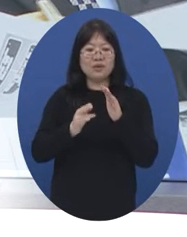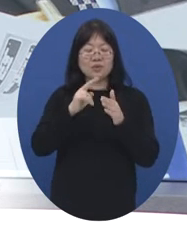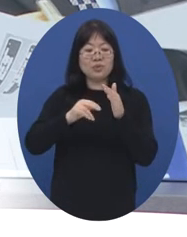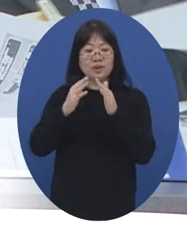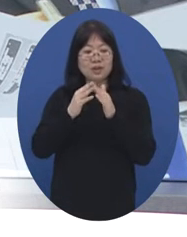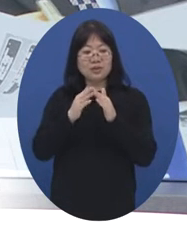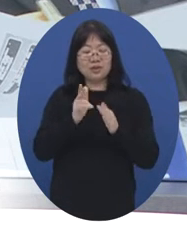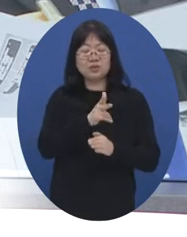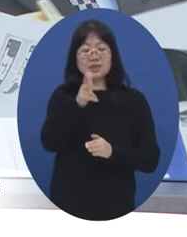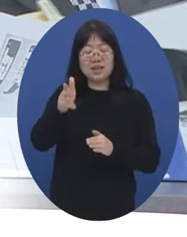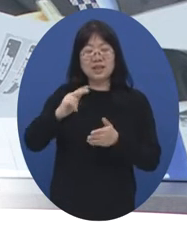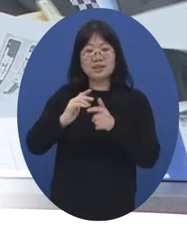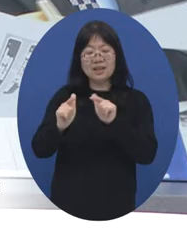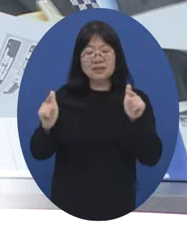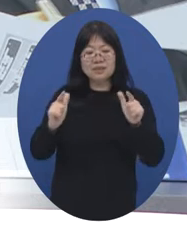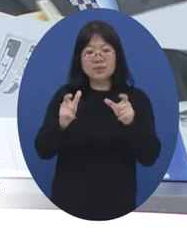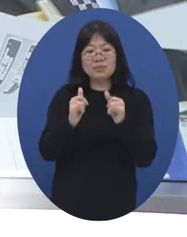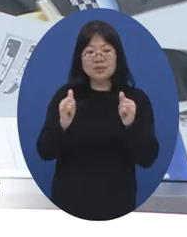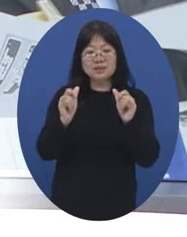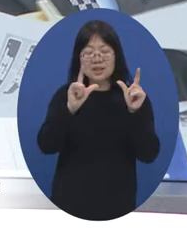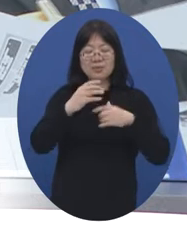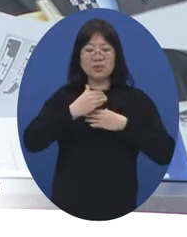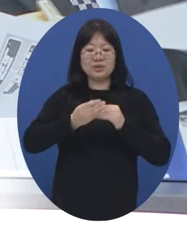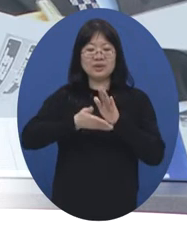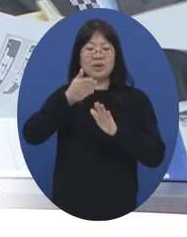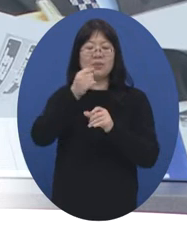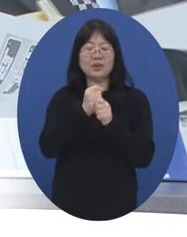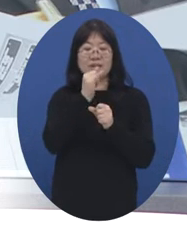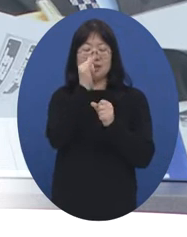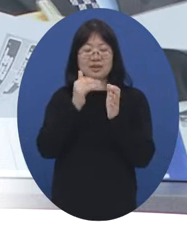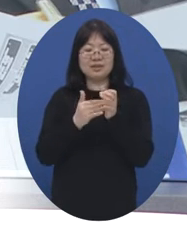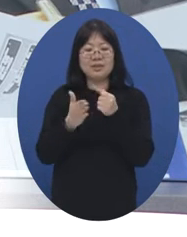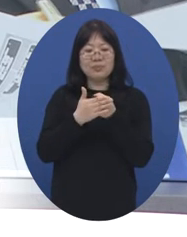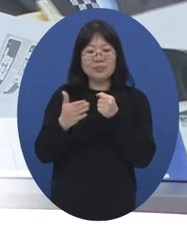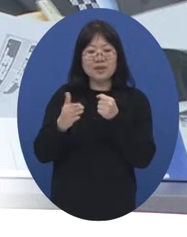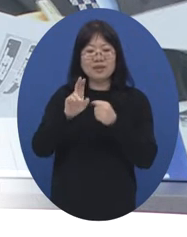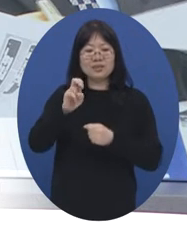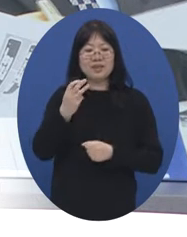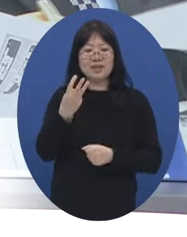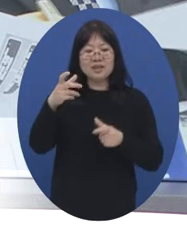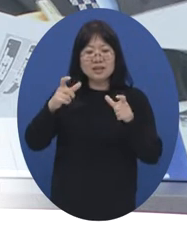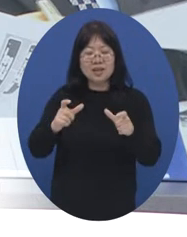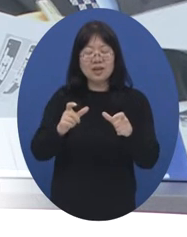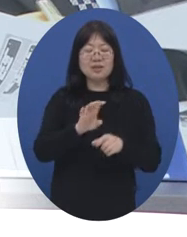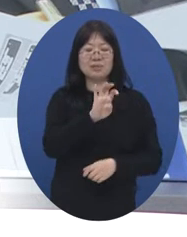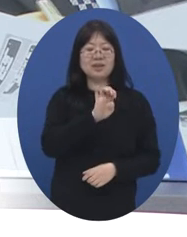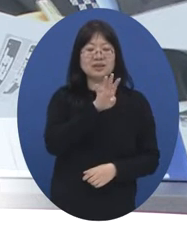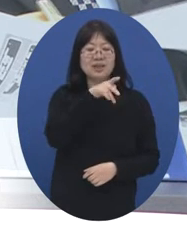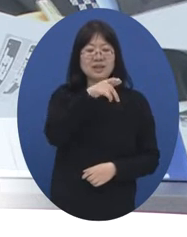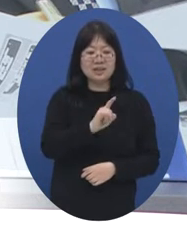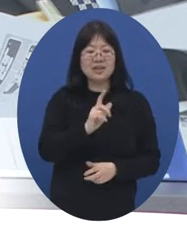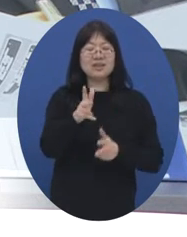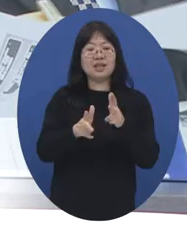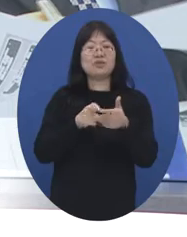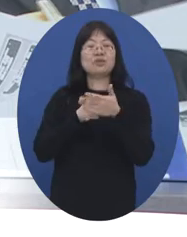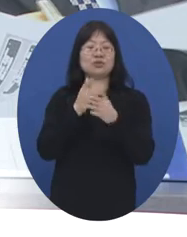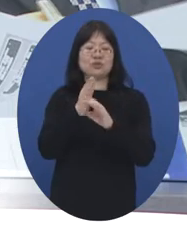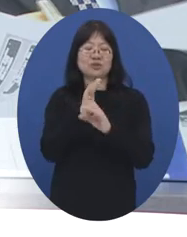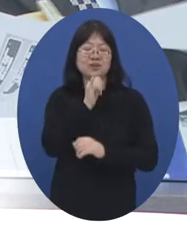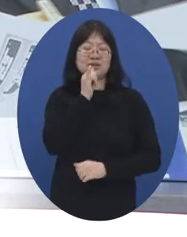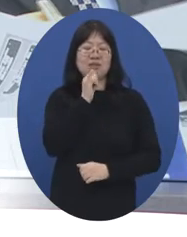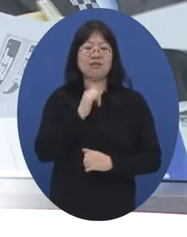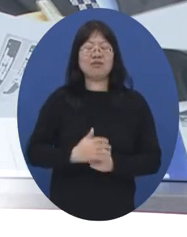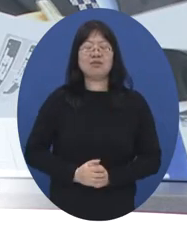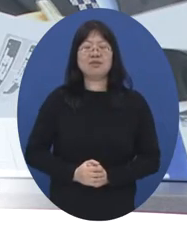센터 추 차장 등 도민들의 생활 편의 시설을 만드는 건데요 23 개 씩은 40 대개 사업이 추진될 예정입니다